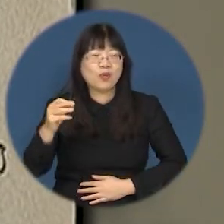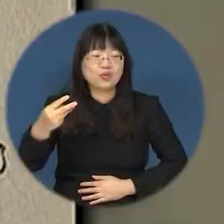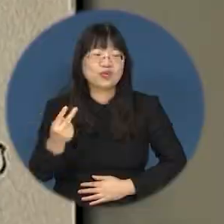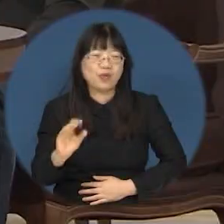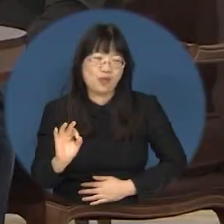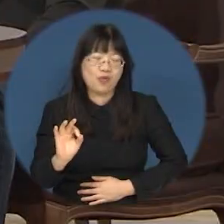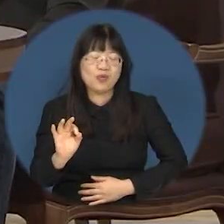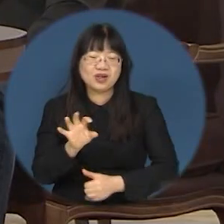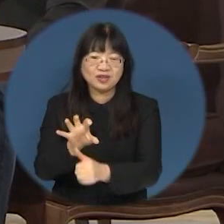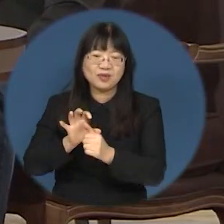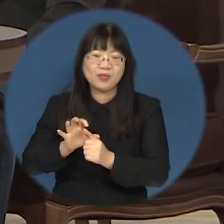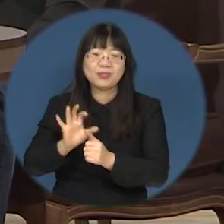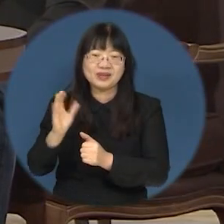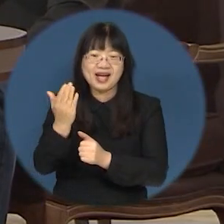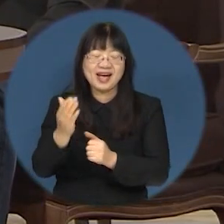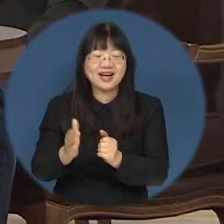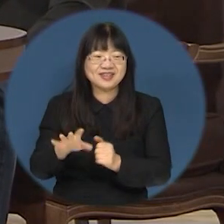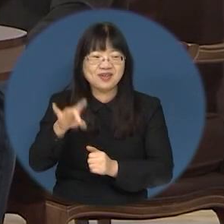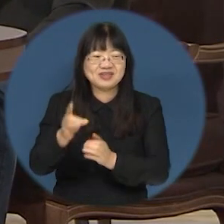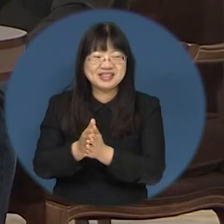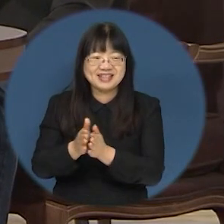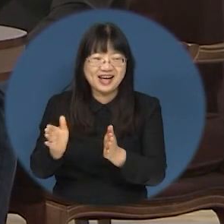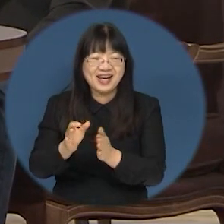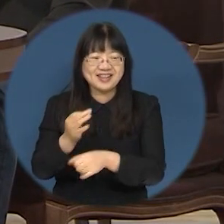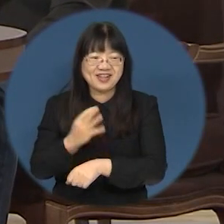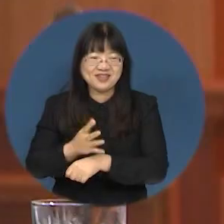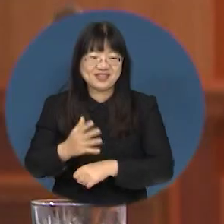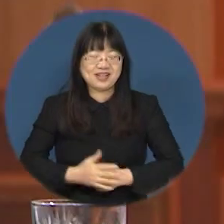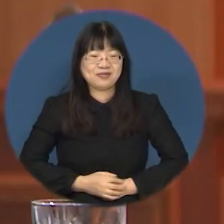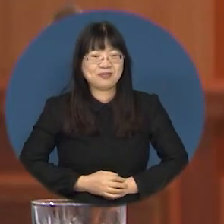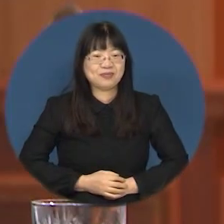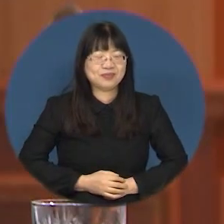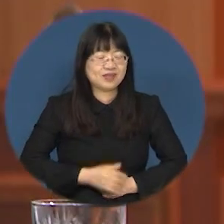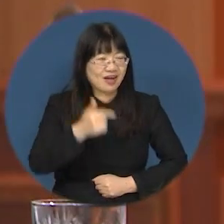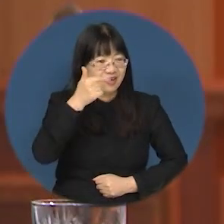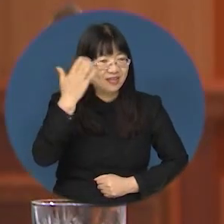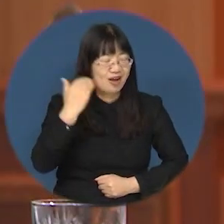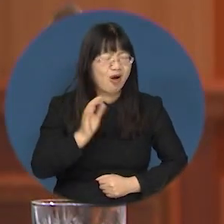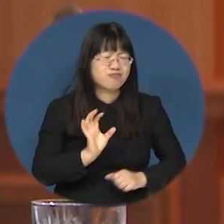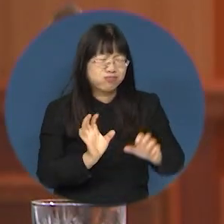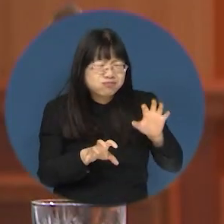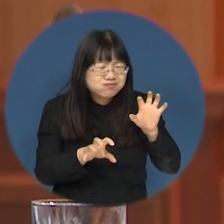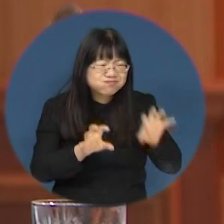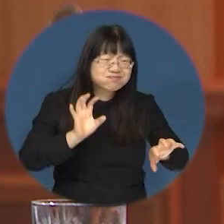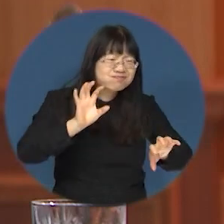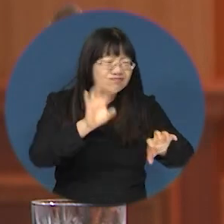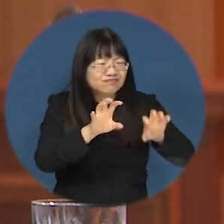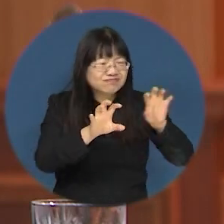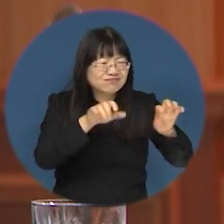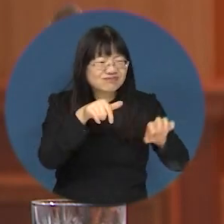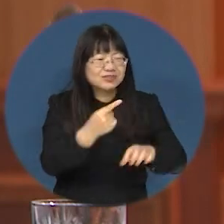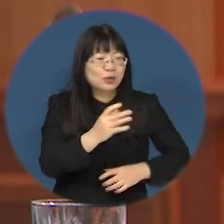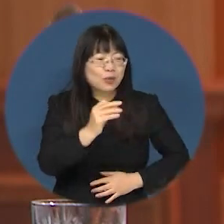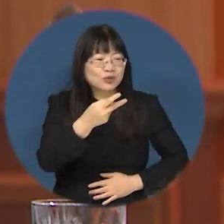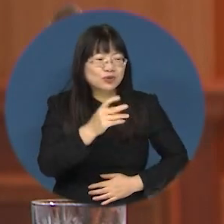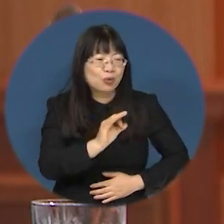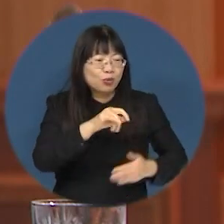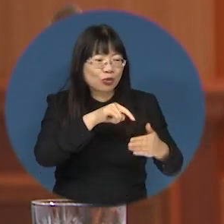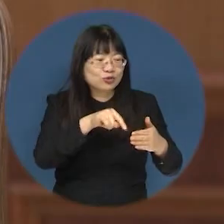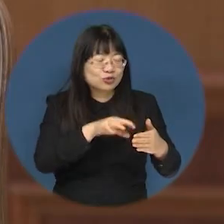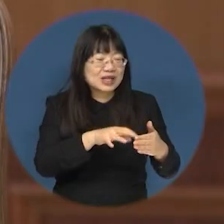그 시작은 참 단순합니다. 네. 근데 옛날 공룡 중에 초록색 공룡이